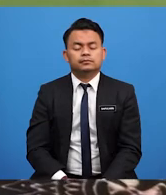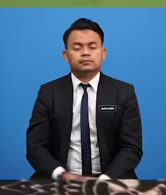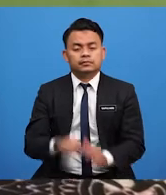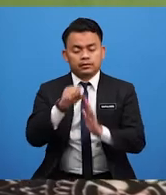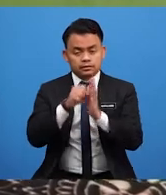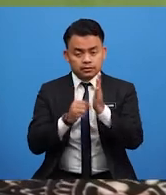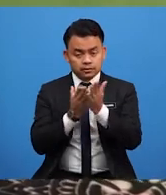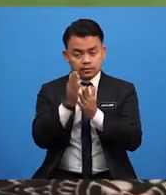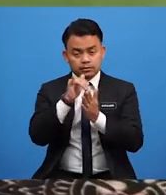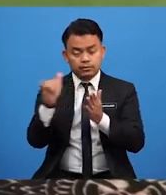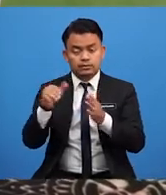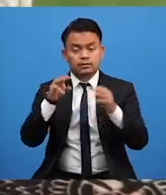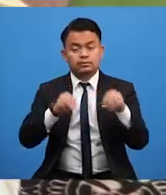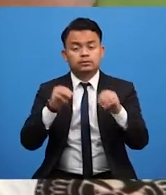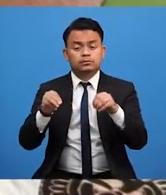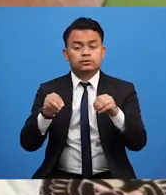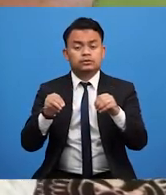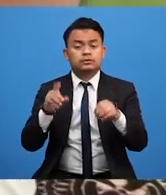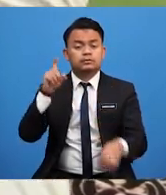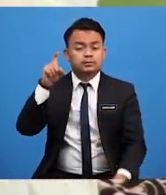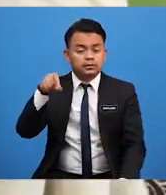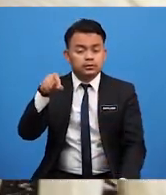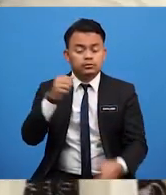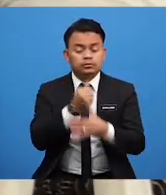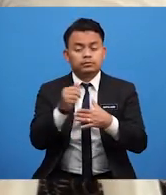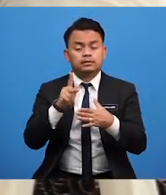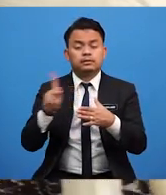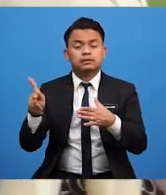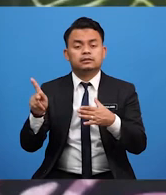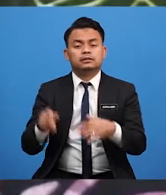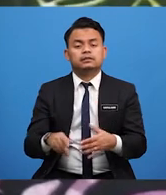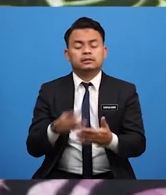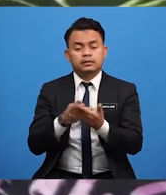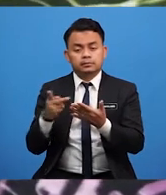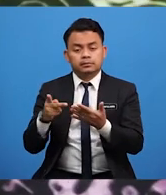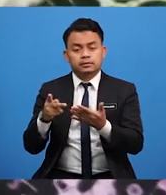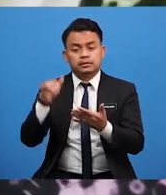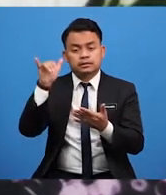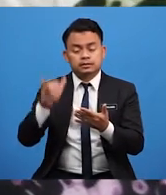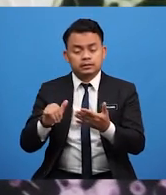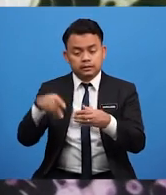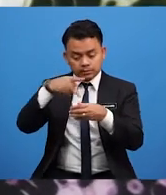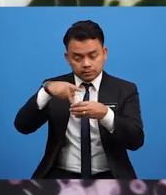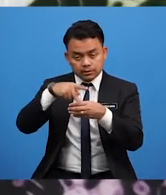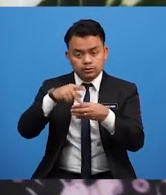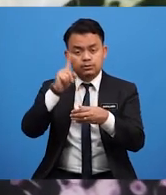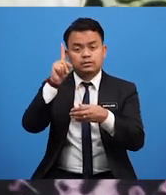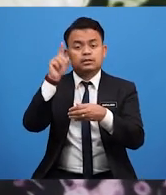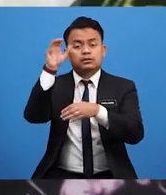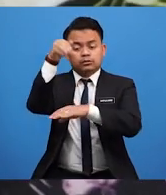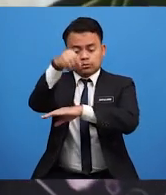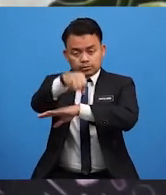Seterusnya, murid-murid perlu membiarkan paste yang dibancuh selama semalaman